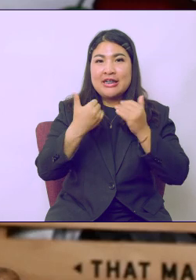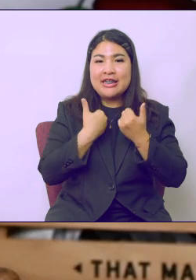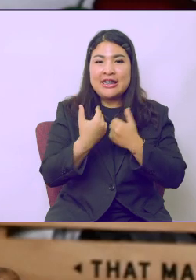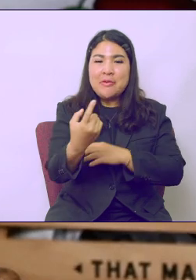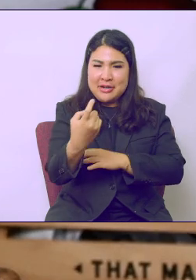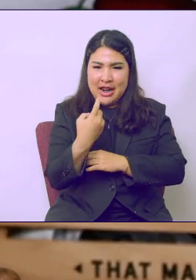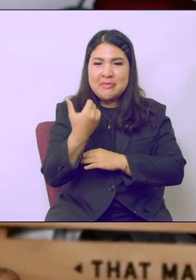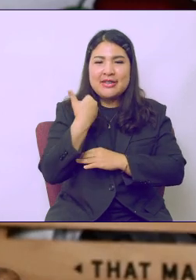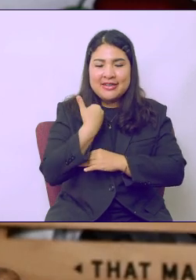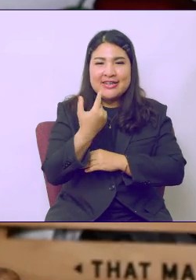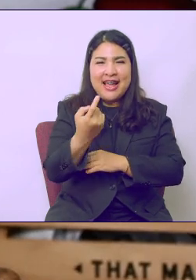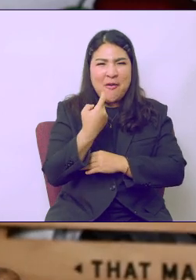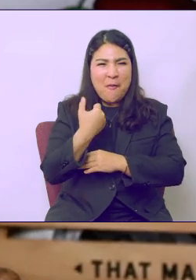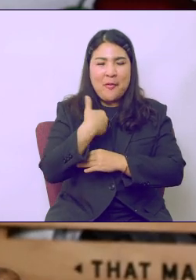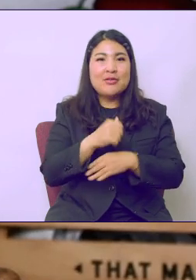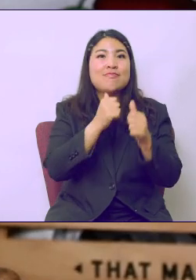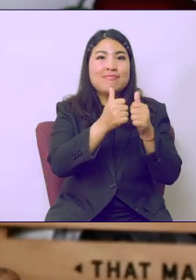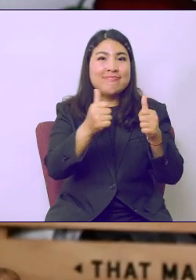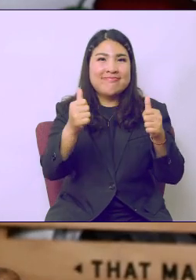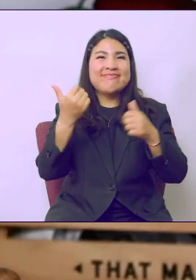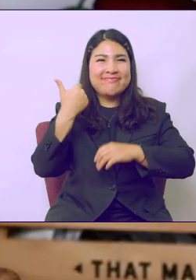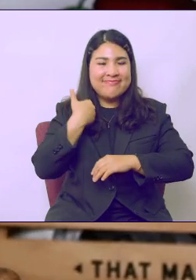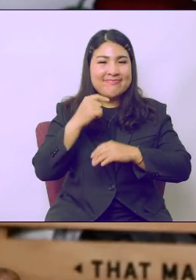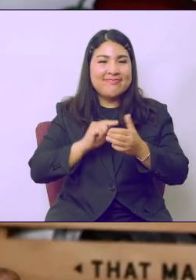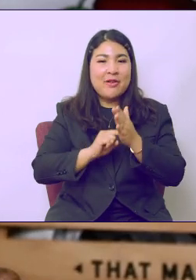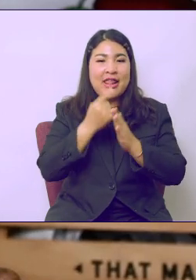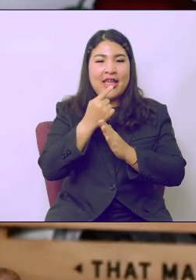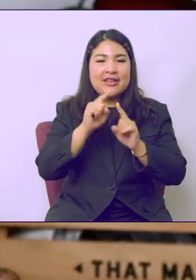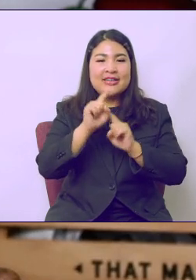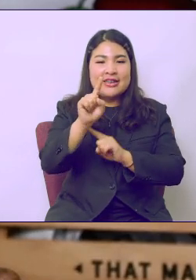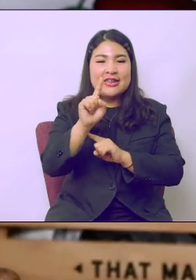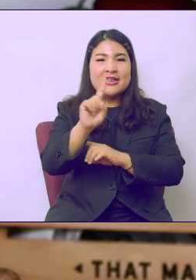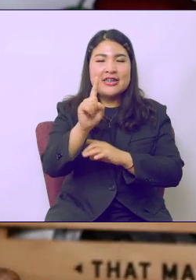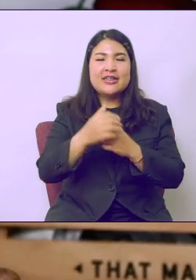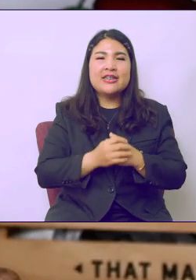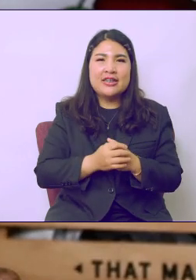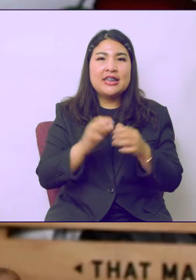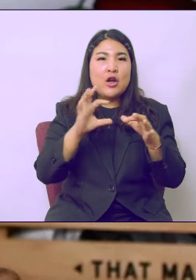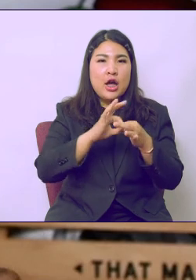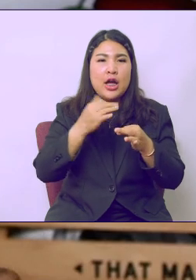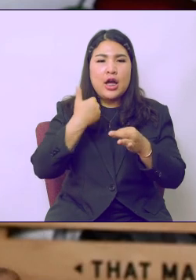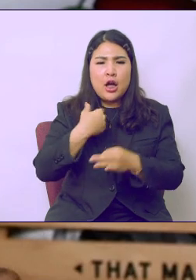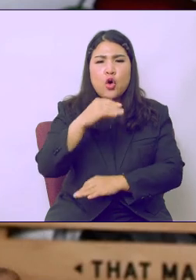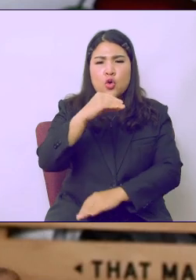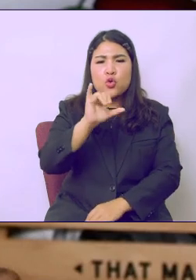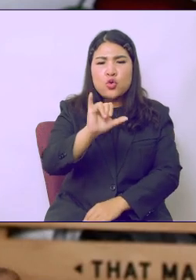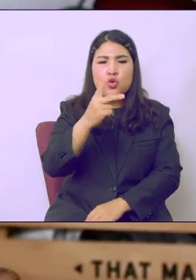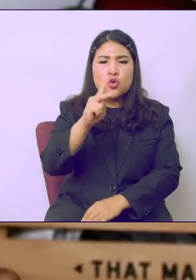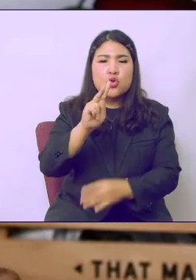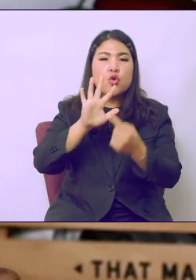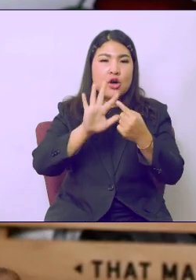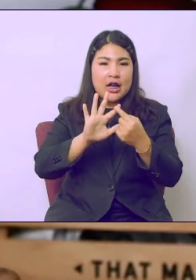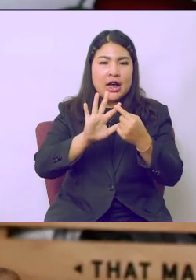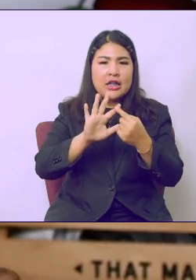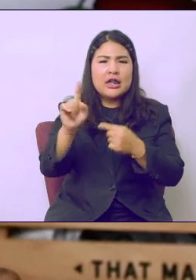ถามที่ถามมาเนาะเป็นคำถามดีๆทั้งนั้นเลยนะครับอันแรกเลยเนี่ยนะครับอ่าโยคะเนี่ยท่าไหนนะครับอันตราย